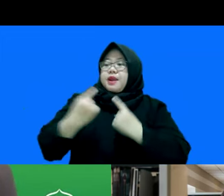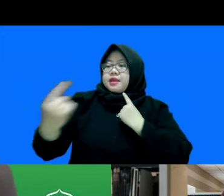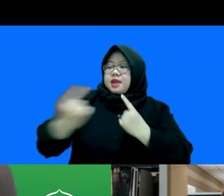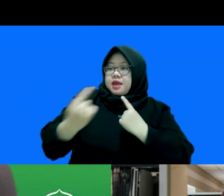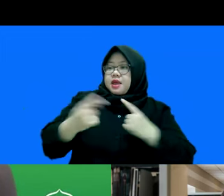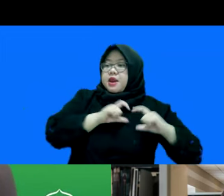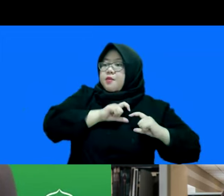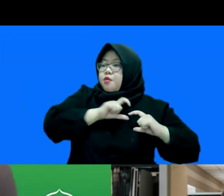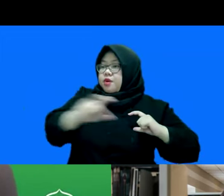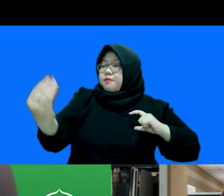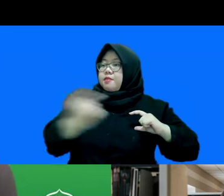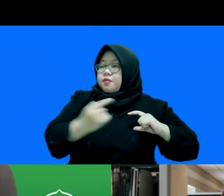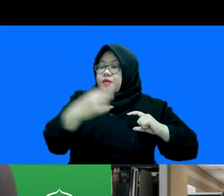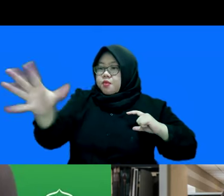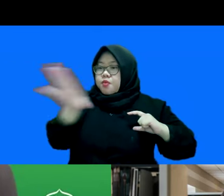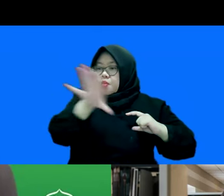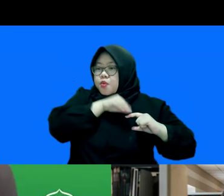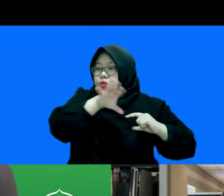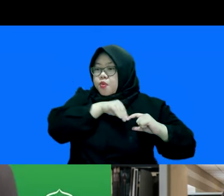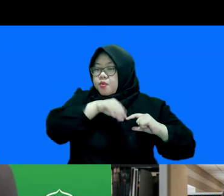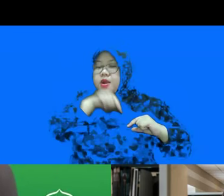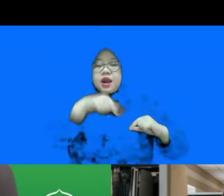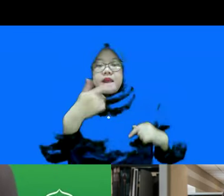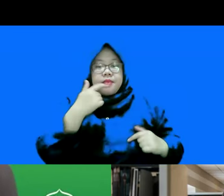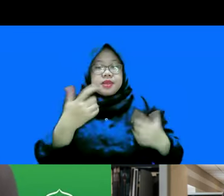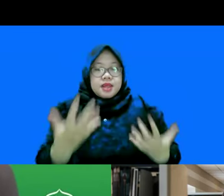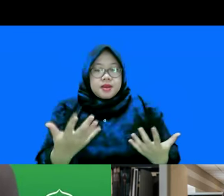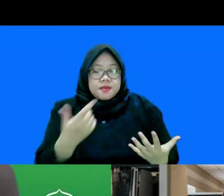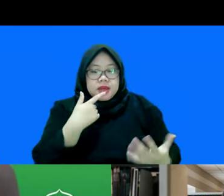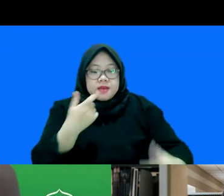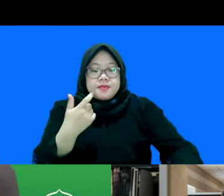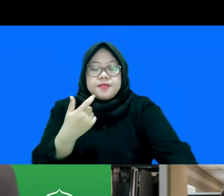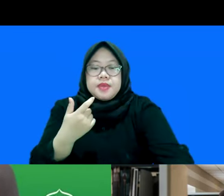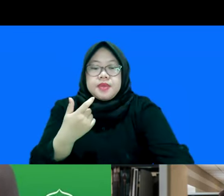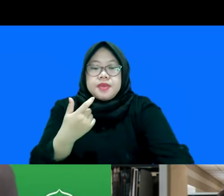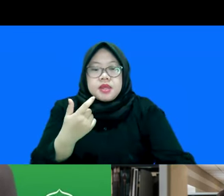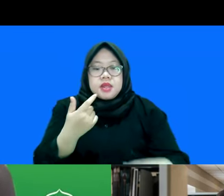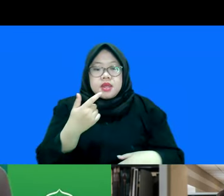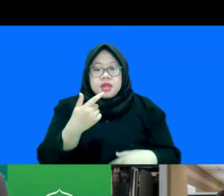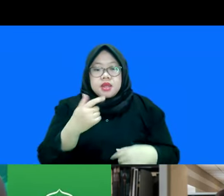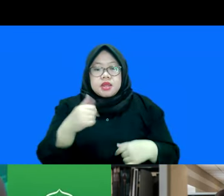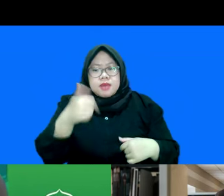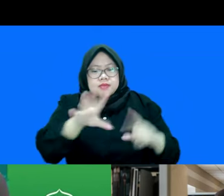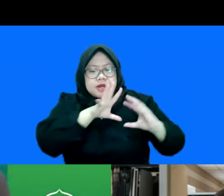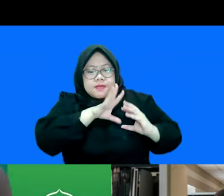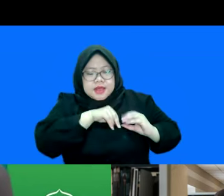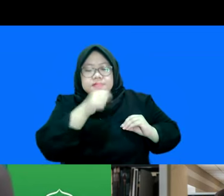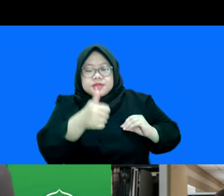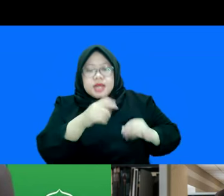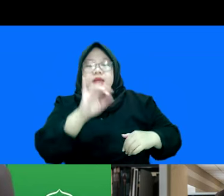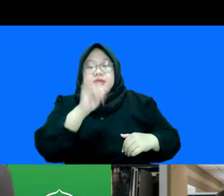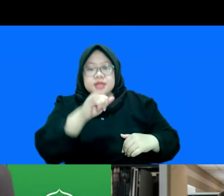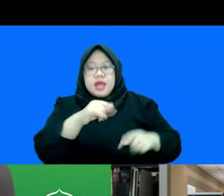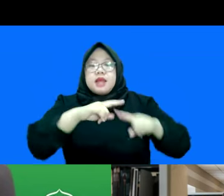nyalain bodycam-nya. Dan yang paling penting, ini jadi narasi yang sering kali dibahas ya, tapi kan kamera bisa dimatiin segala macam. Buat